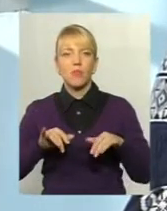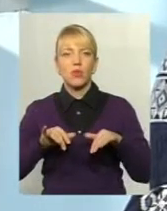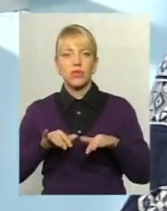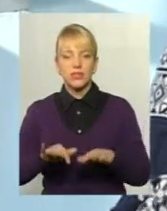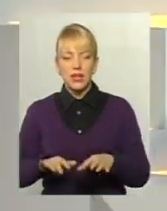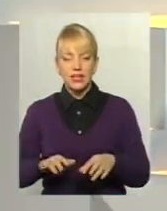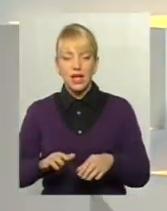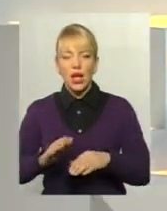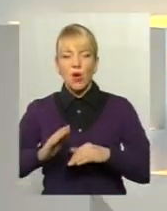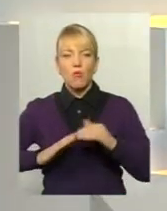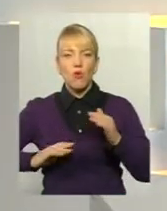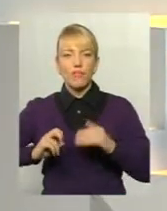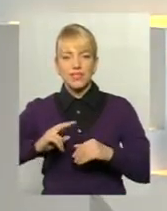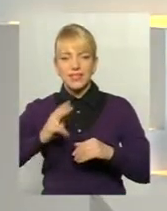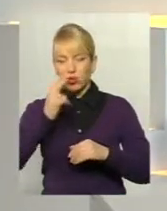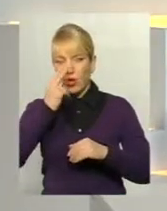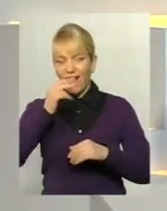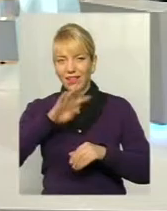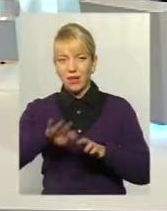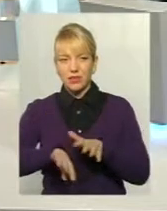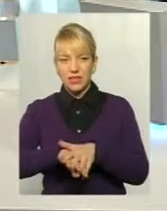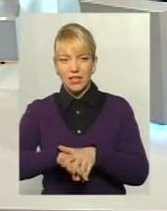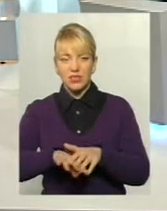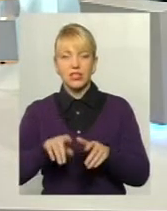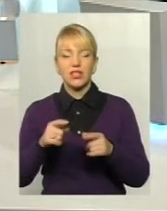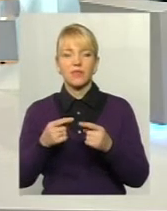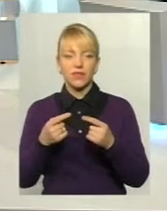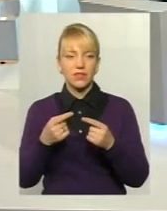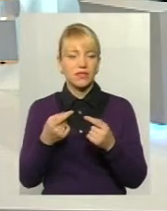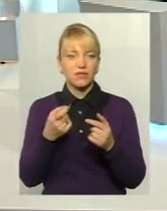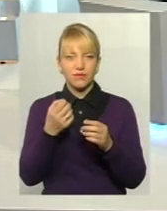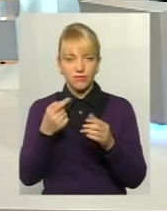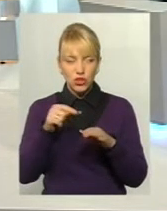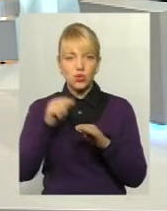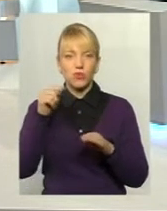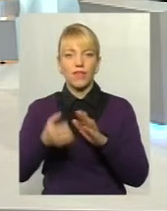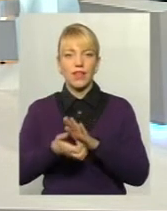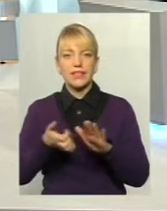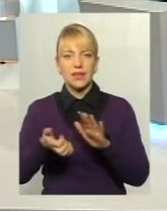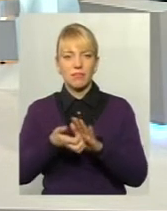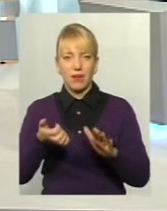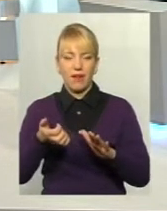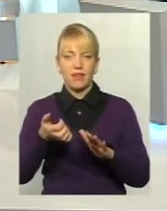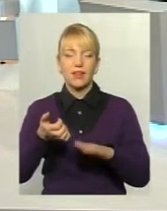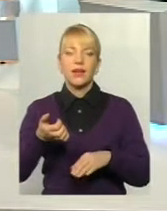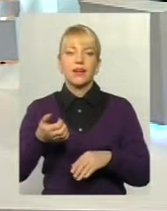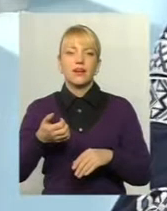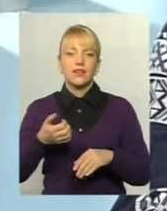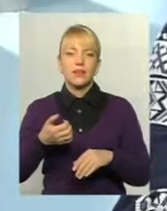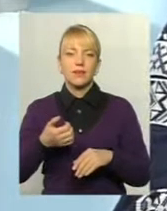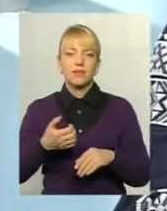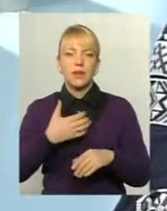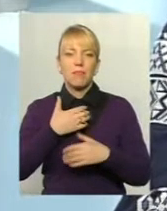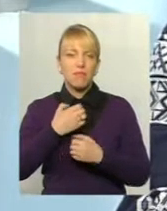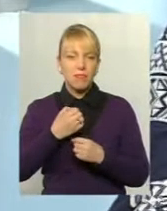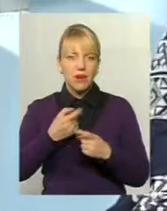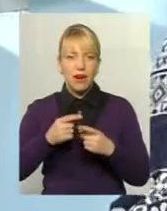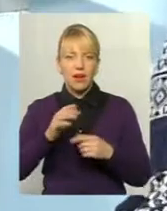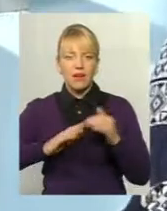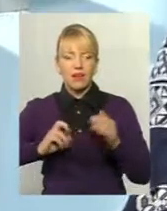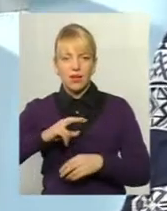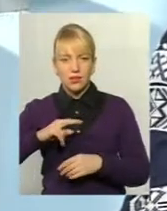і навчання саме управлінців. Брак, так? Абсолютно вірно. Є і брак кадрів, і брак бачення в цілому